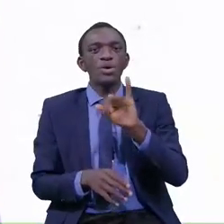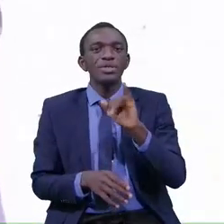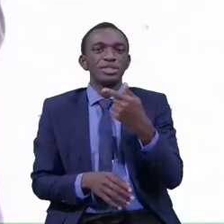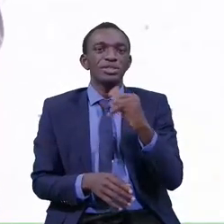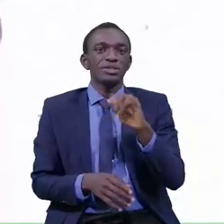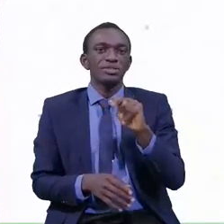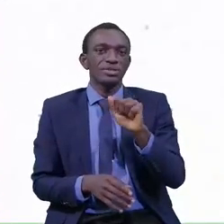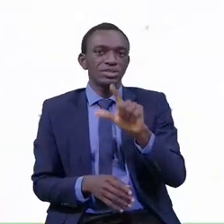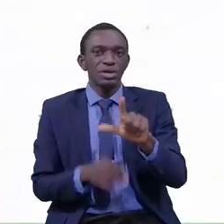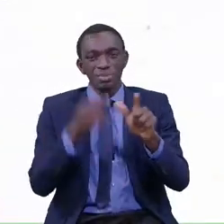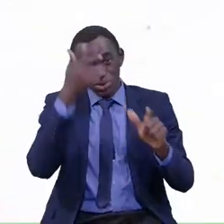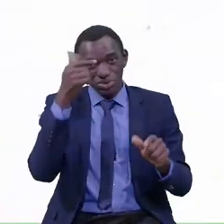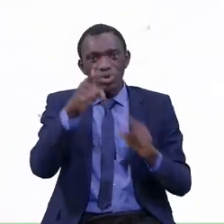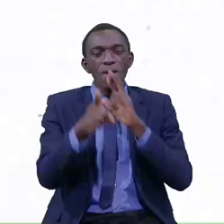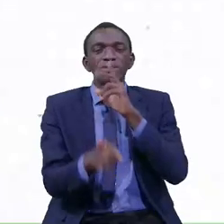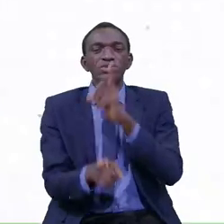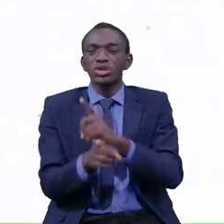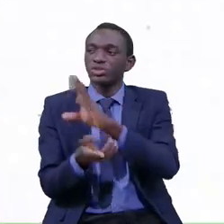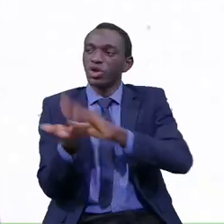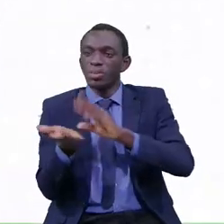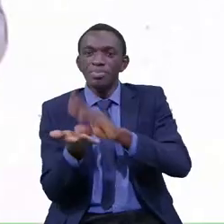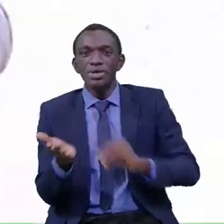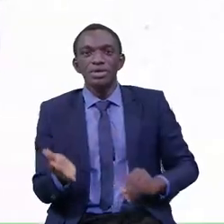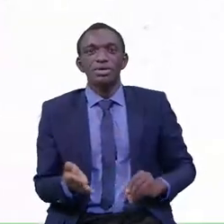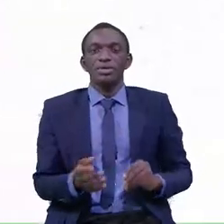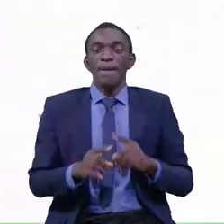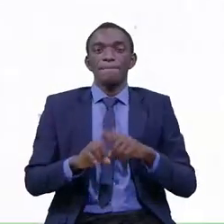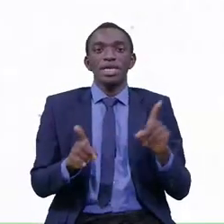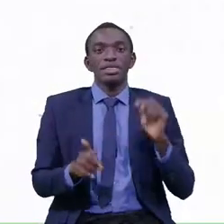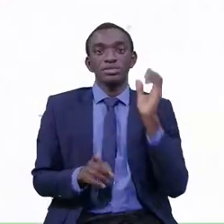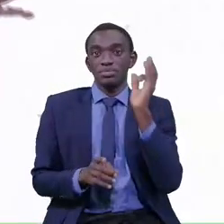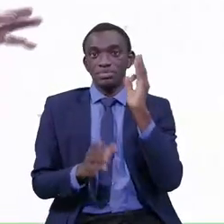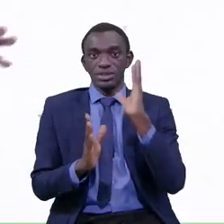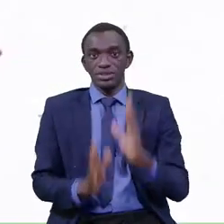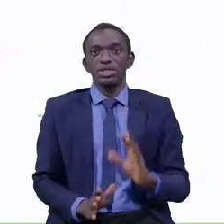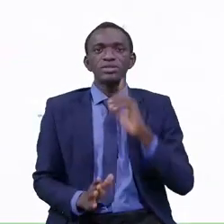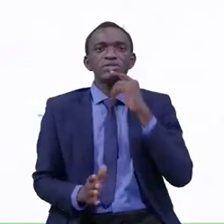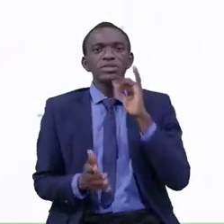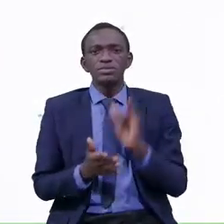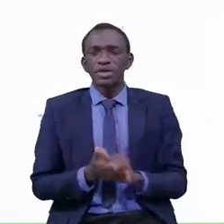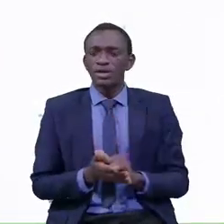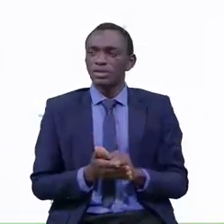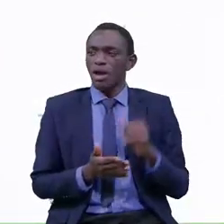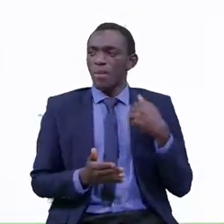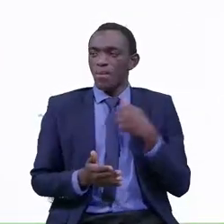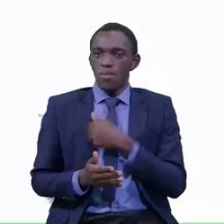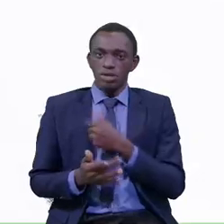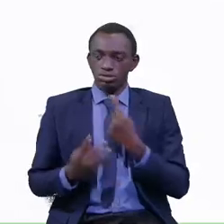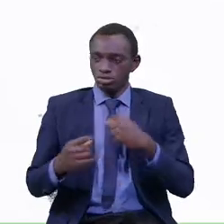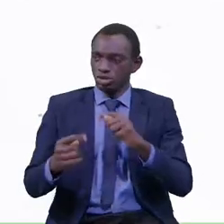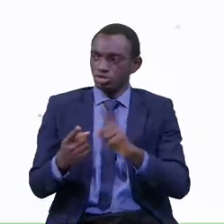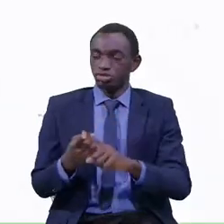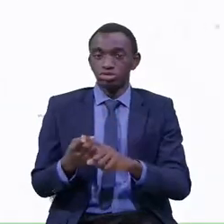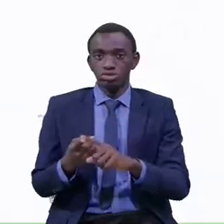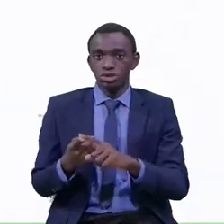parce que tu as une photocopie. Mais l'apôtre dit, je pourrais essayer de copier Pierre, j'aurais